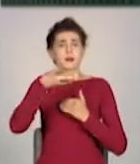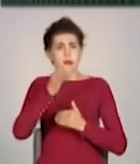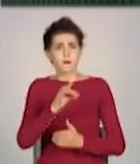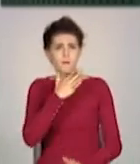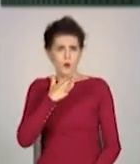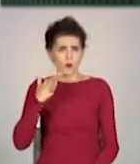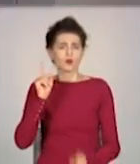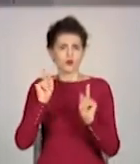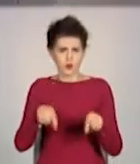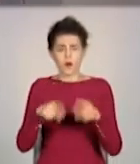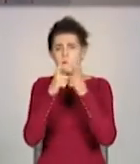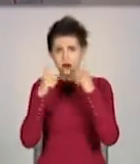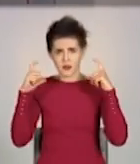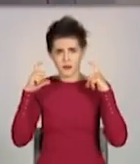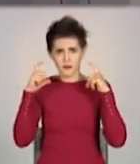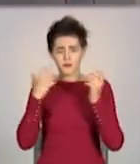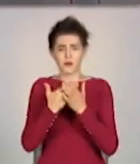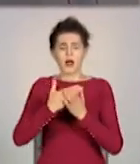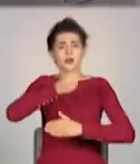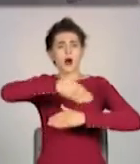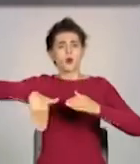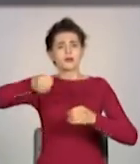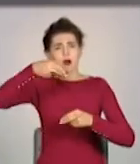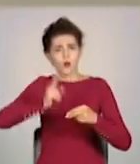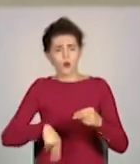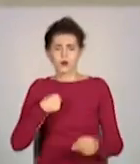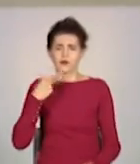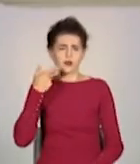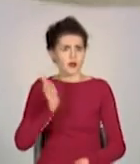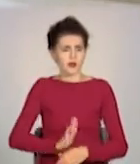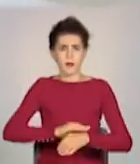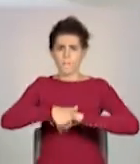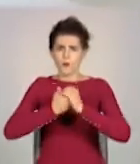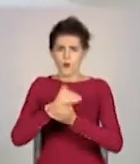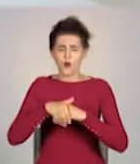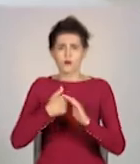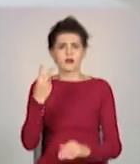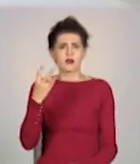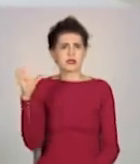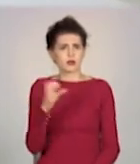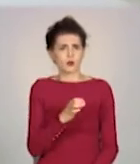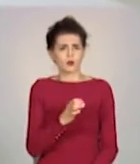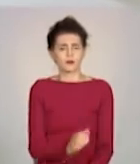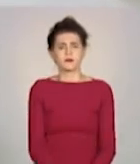Більшість з них теж у масках. Після вулиці обов'язково миємо руки з милом не менше 20 секунд.